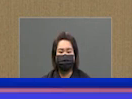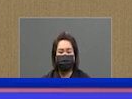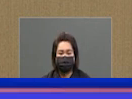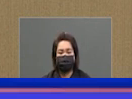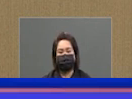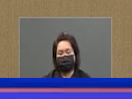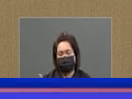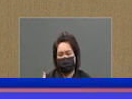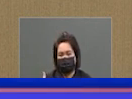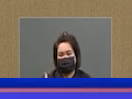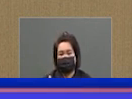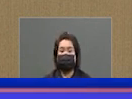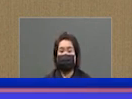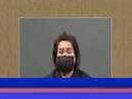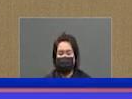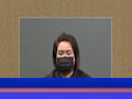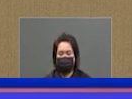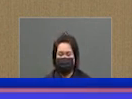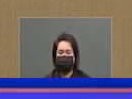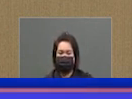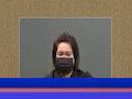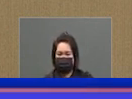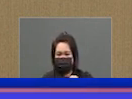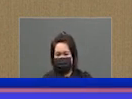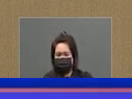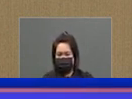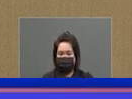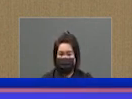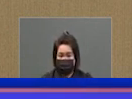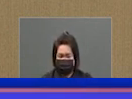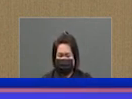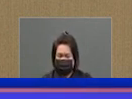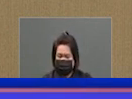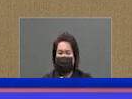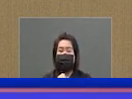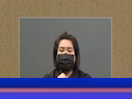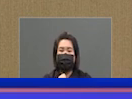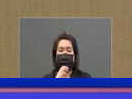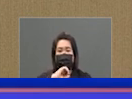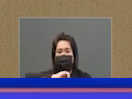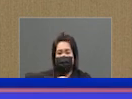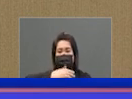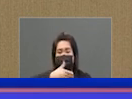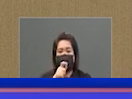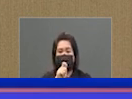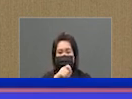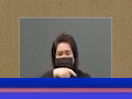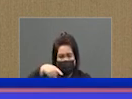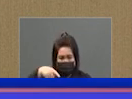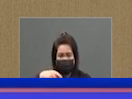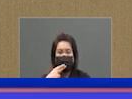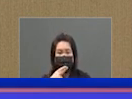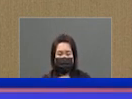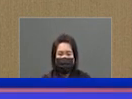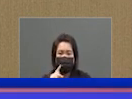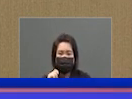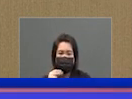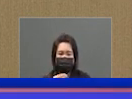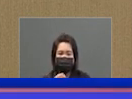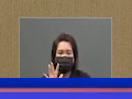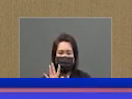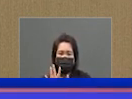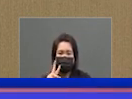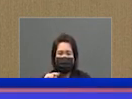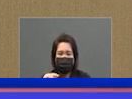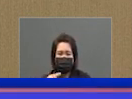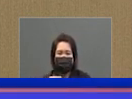เคชันจะสื่อสารภาคประชาชนนะครับกับภาครัฐนะครับภาครัฐจะสื่อสารภาคเอกชนหรือภาคประชาชนจะสื่อสาร